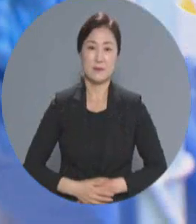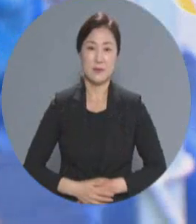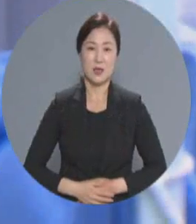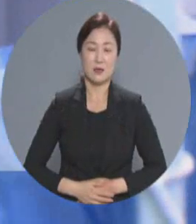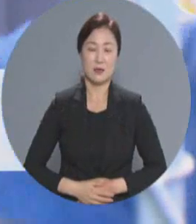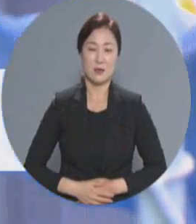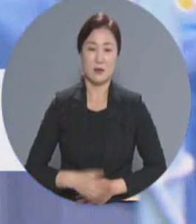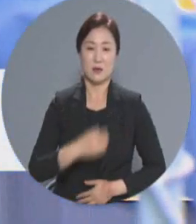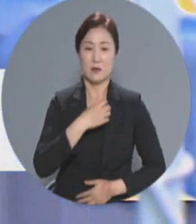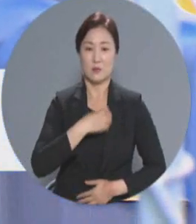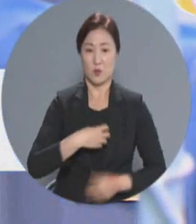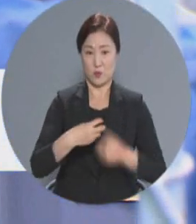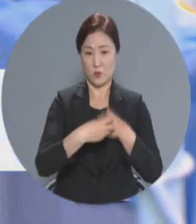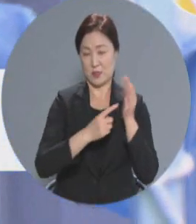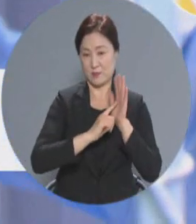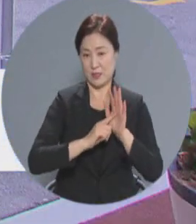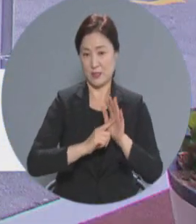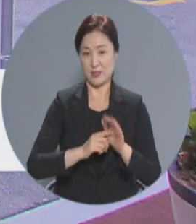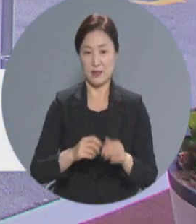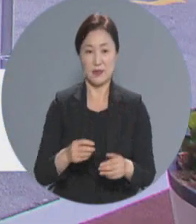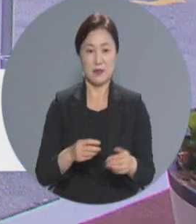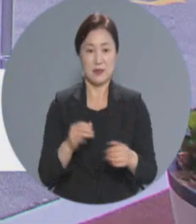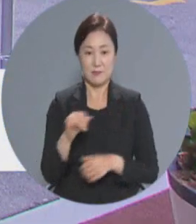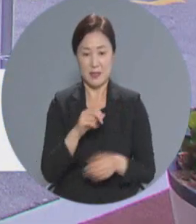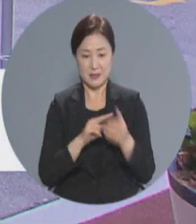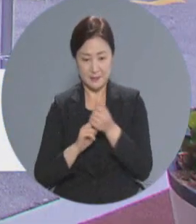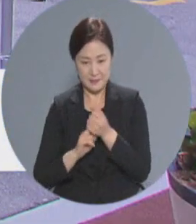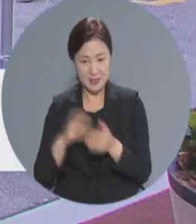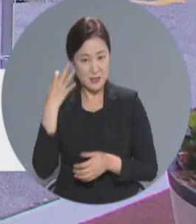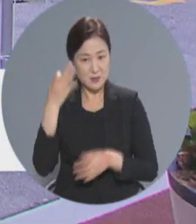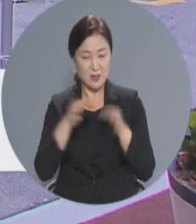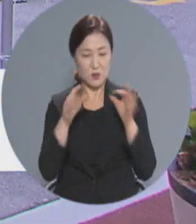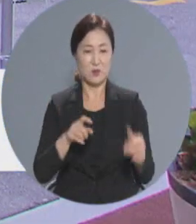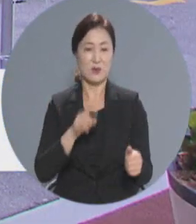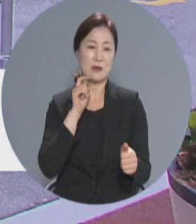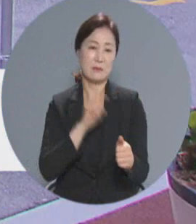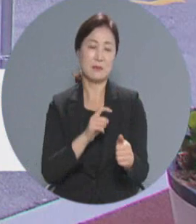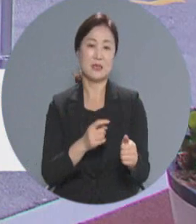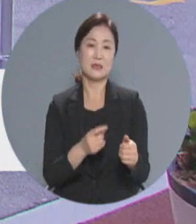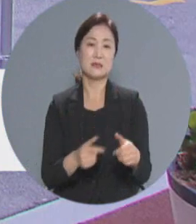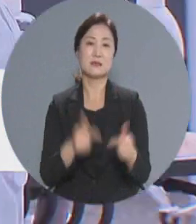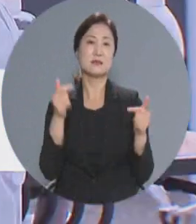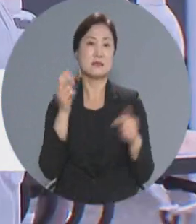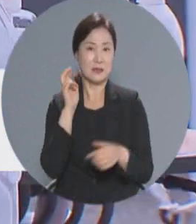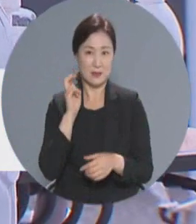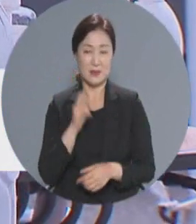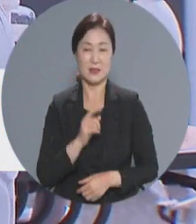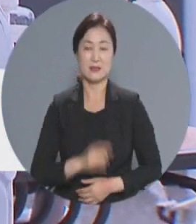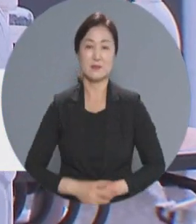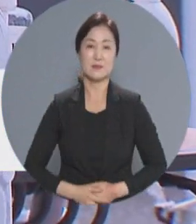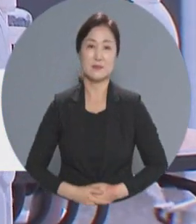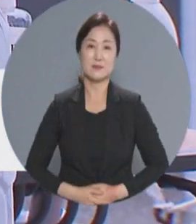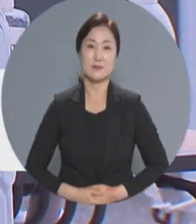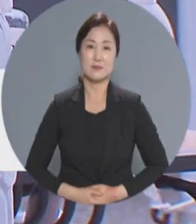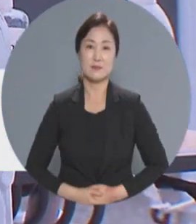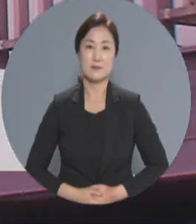보건당국은 바이러스 잠복기인 14일 동안 양성 판정을 받는 사례가 더 나올 가능성을 염두에 두고